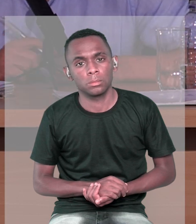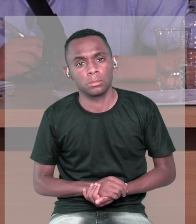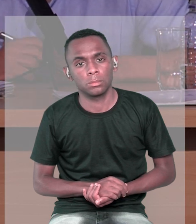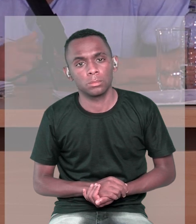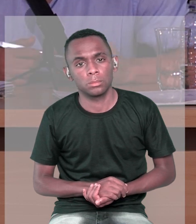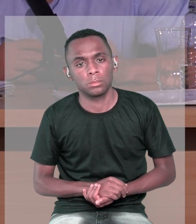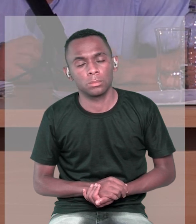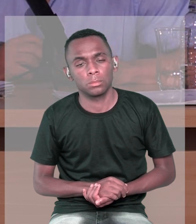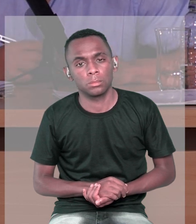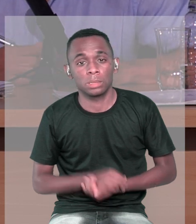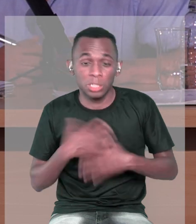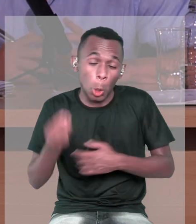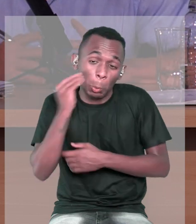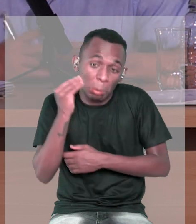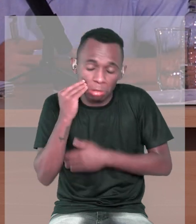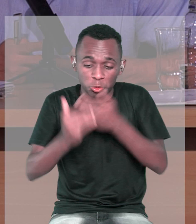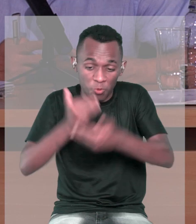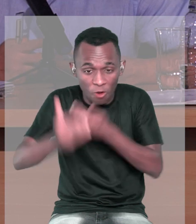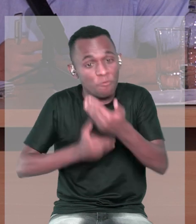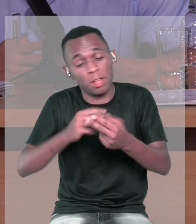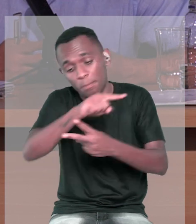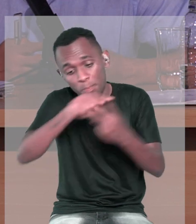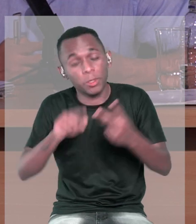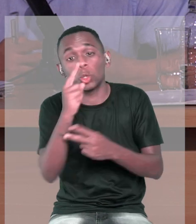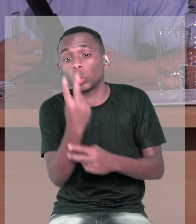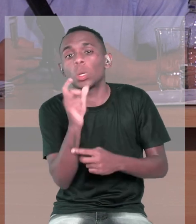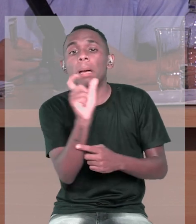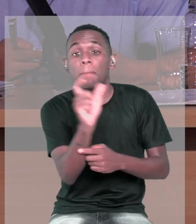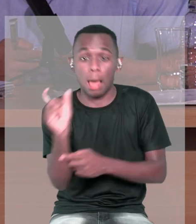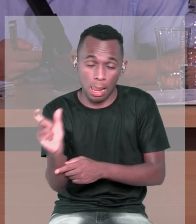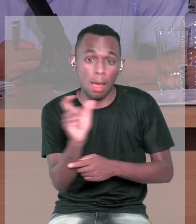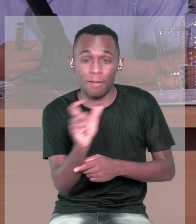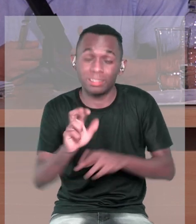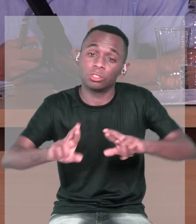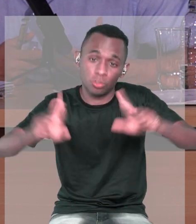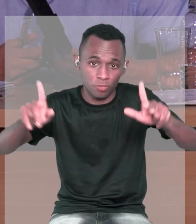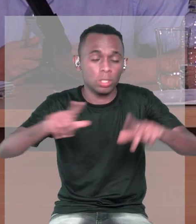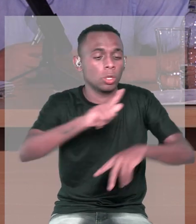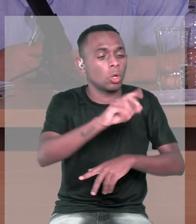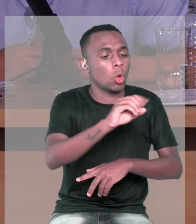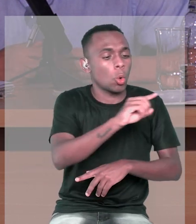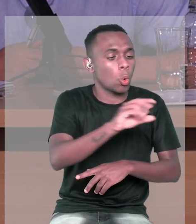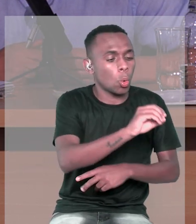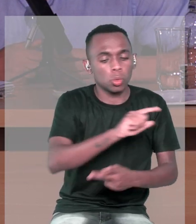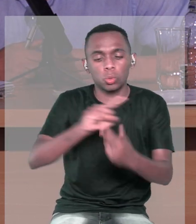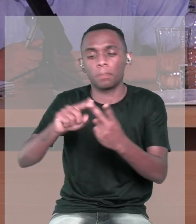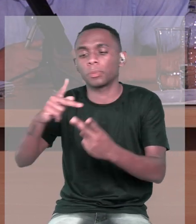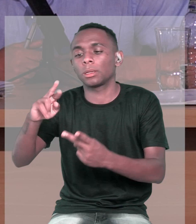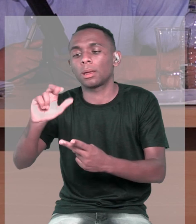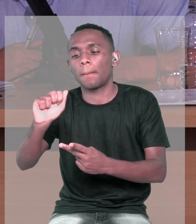sentiment. Eu tento construir a partir de duas palavras que são duas palavras diferentes, né? Gozo e